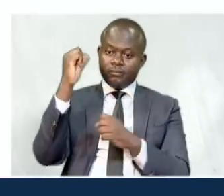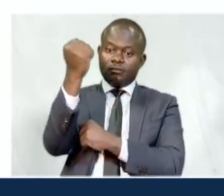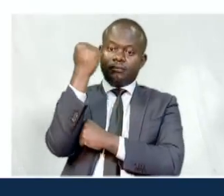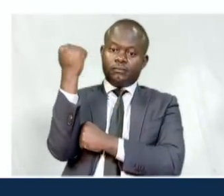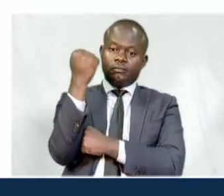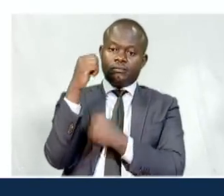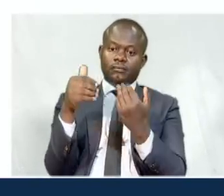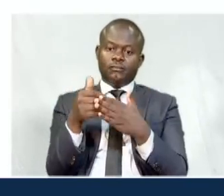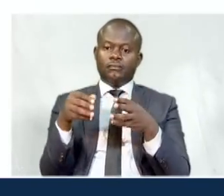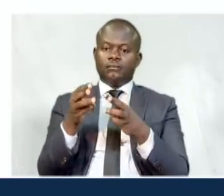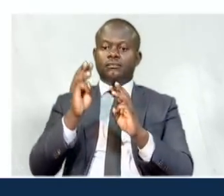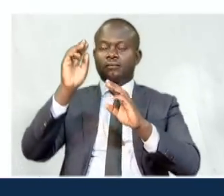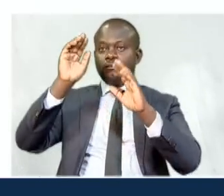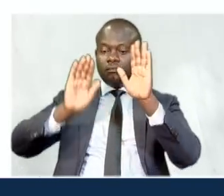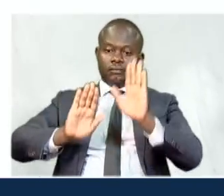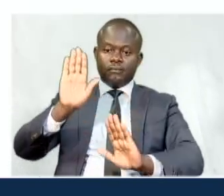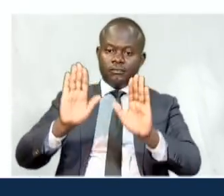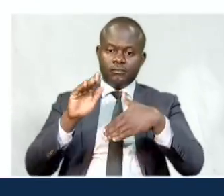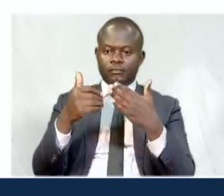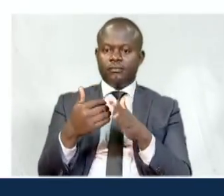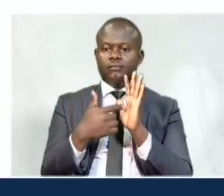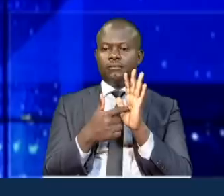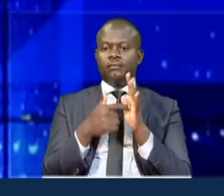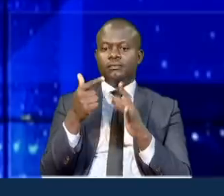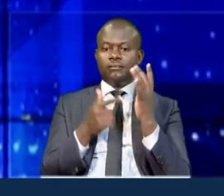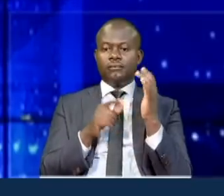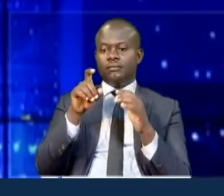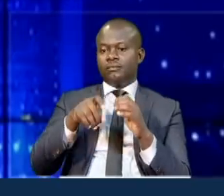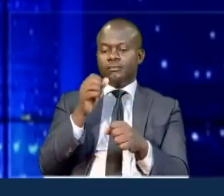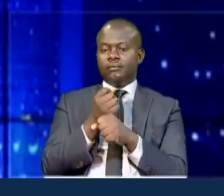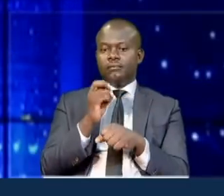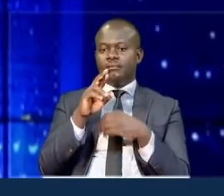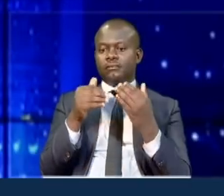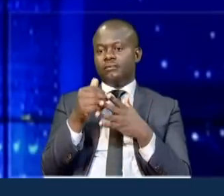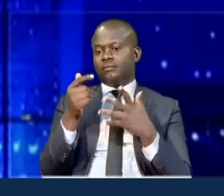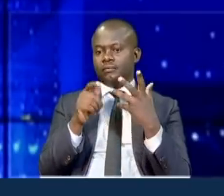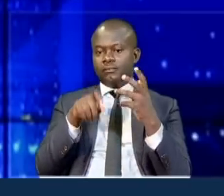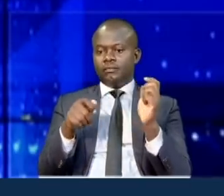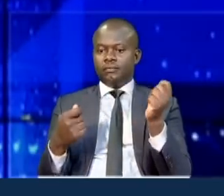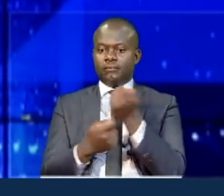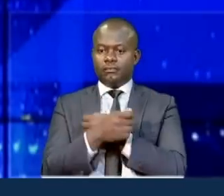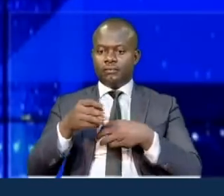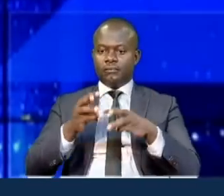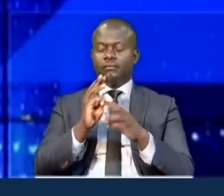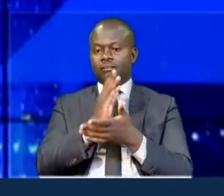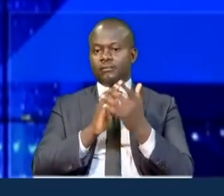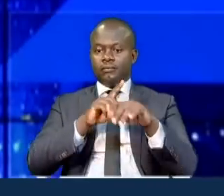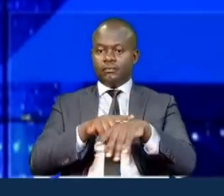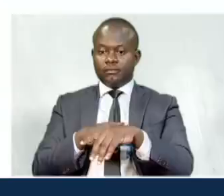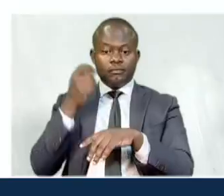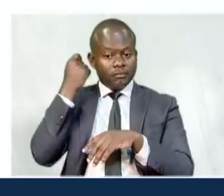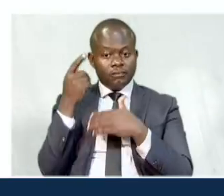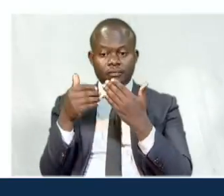abaturage babigiramo uruhare bagaragaza ibyo bumva bigomba gukorwa cyangwa n'ibyakagombye guhinduka mu buryo ubu n'ubu. Ubwo